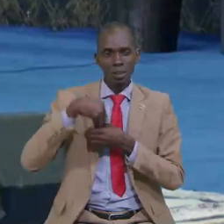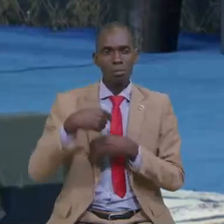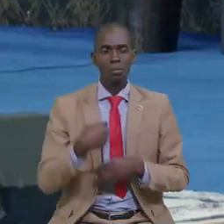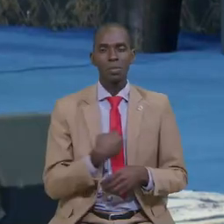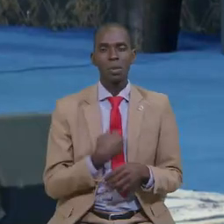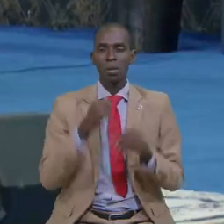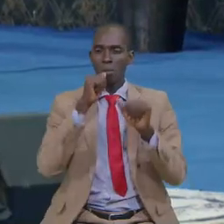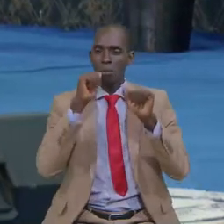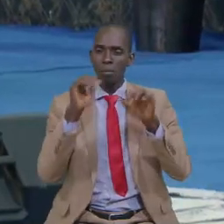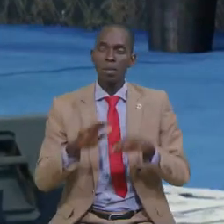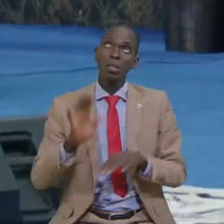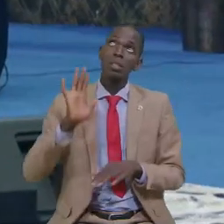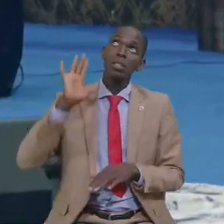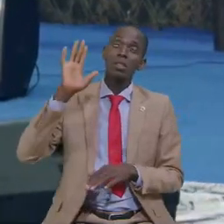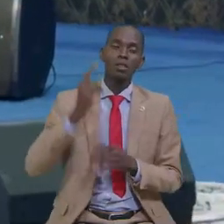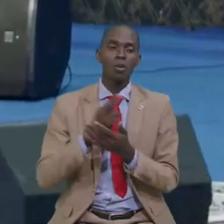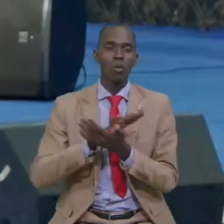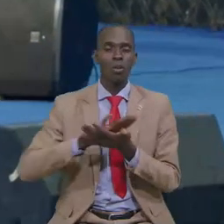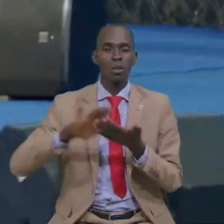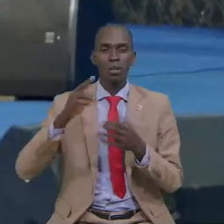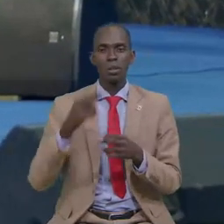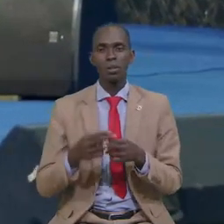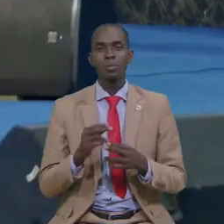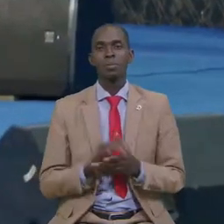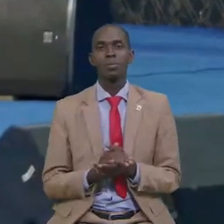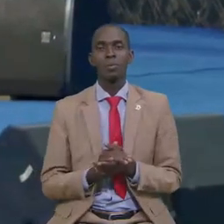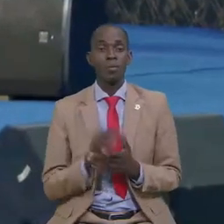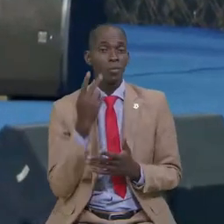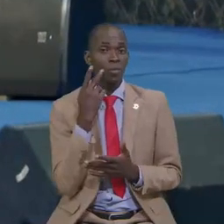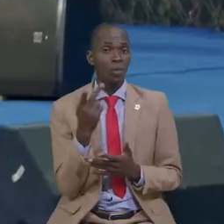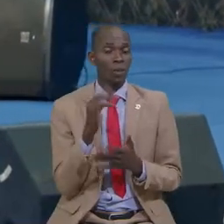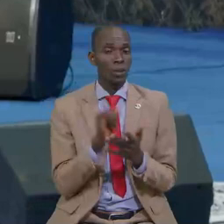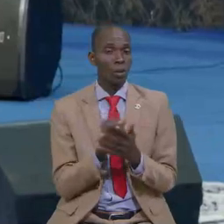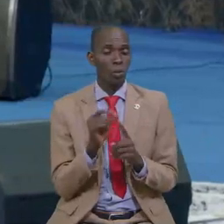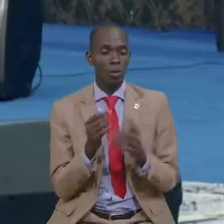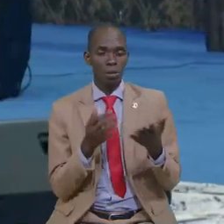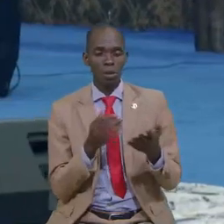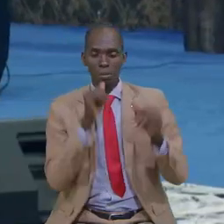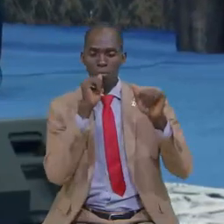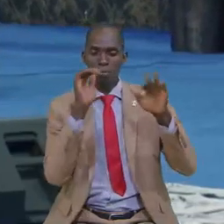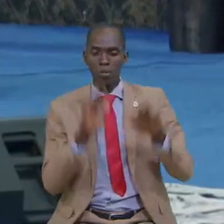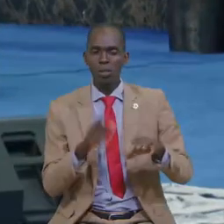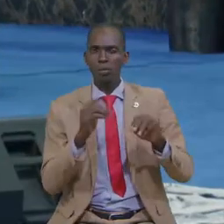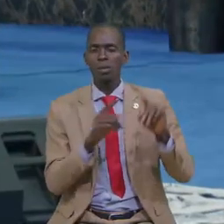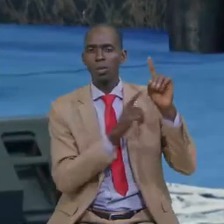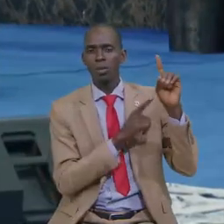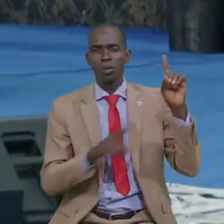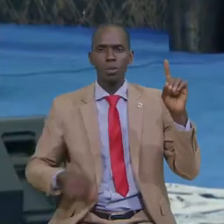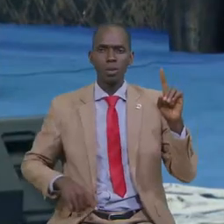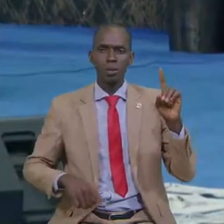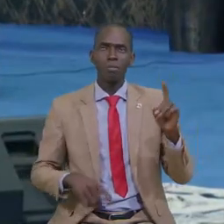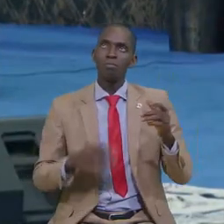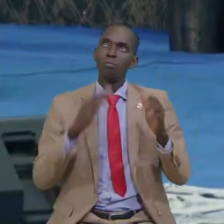Mon âme bénit l'Éternel. Que tout ce qui est en moi bénisse son saint nom. Mon âme bénit l'Éternel et n'oublie aucun de ses